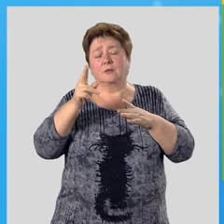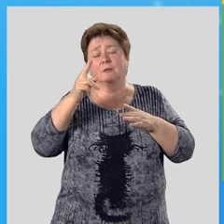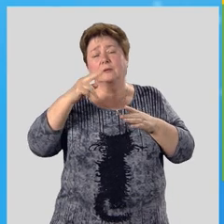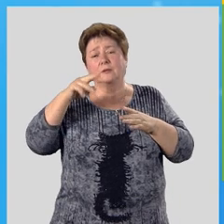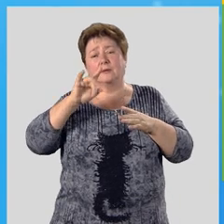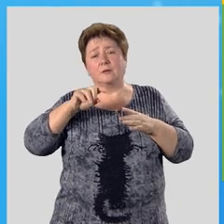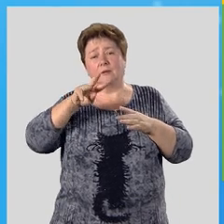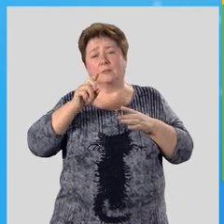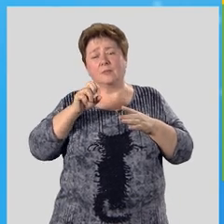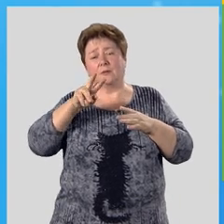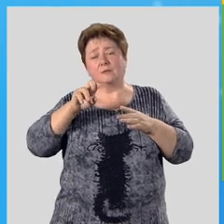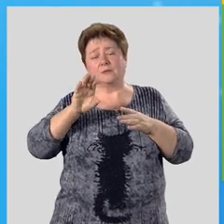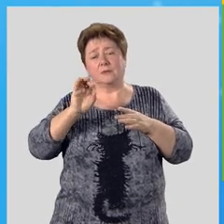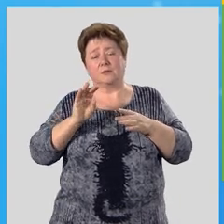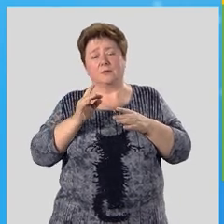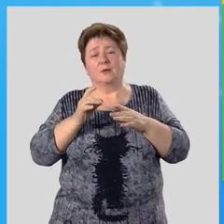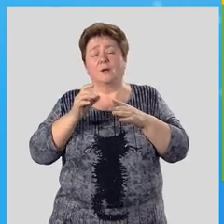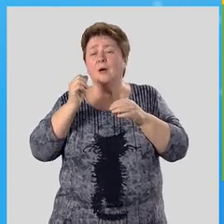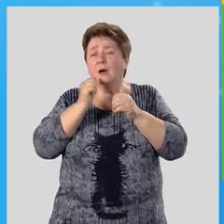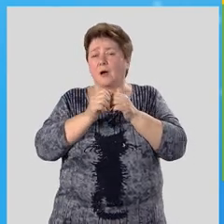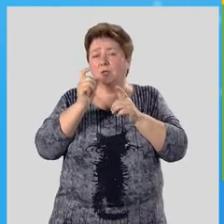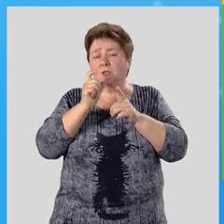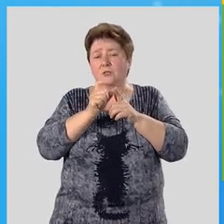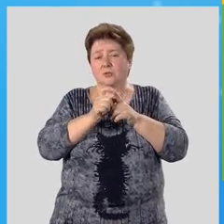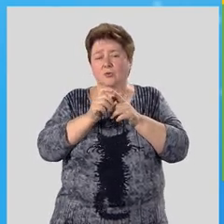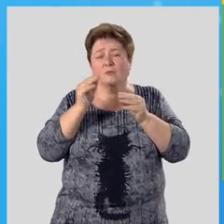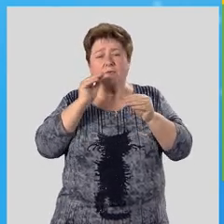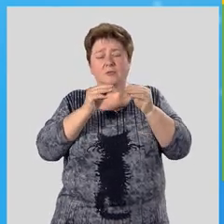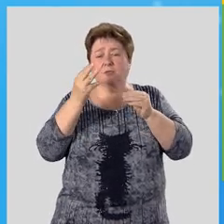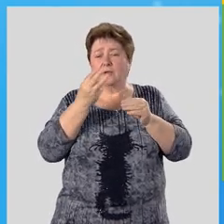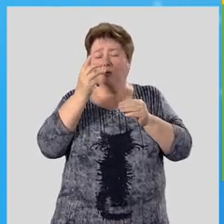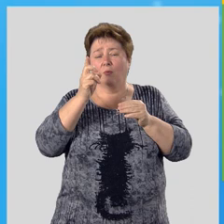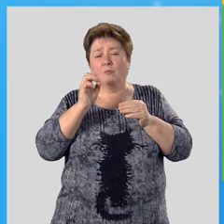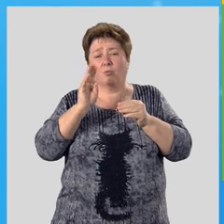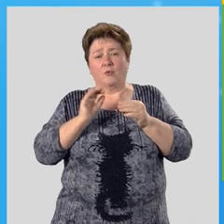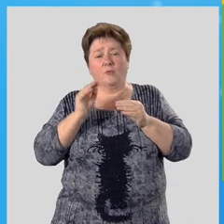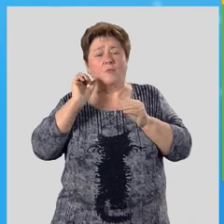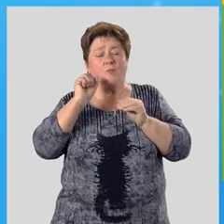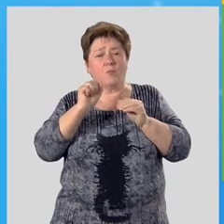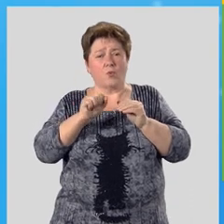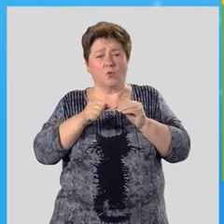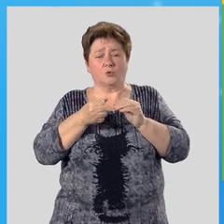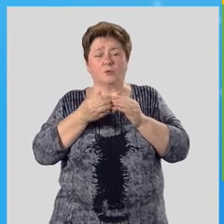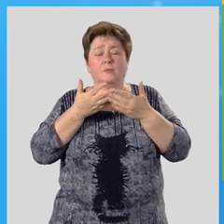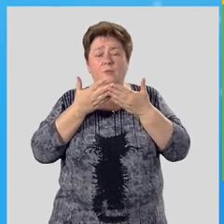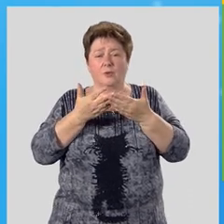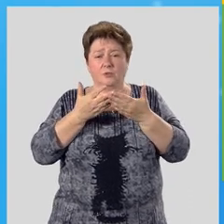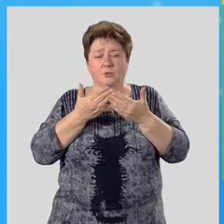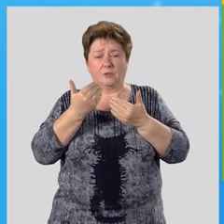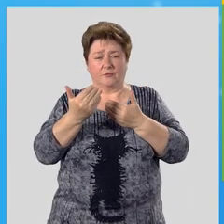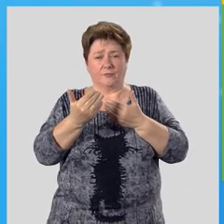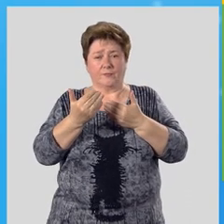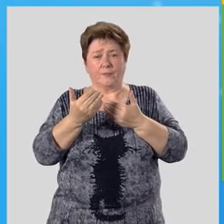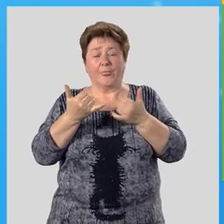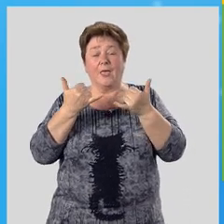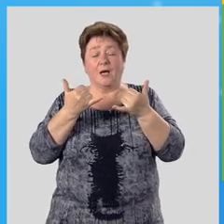был сер. Зная, что каждое слово состоит из трех букв, мы можем, тем не менее, прочитать его.